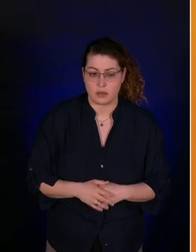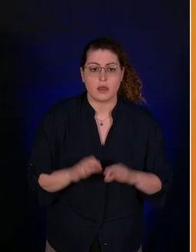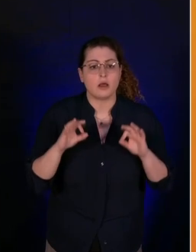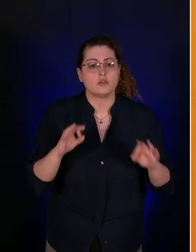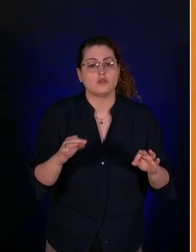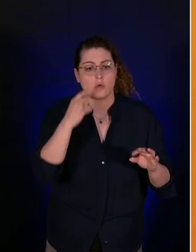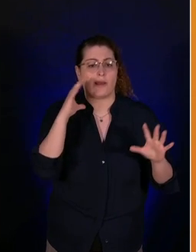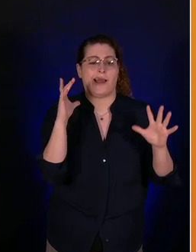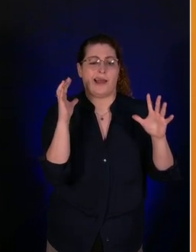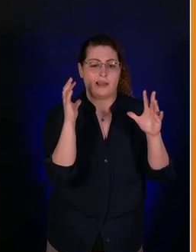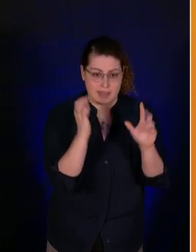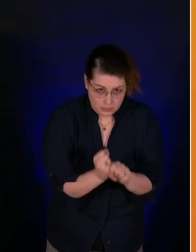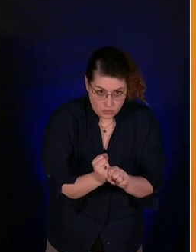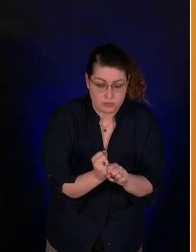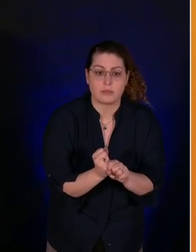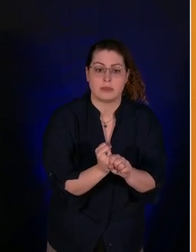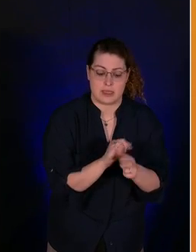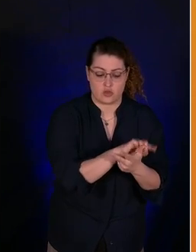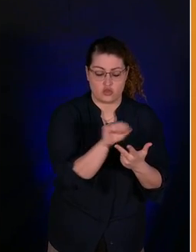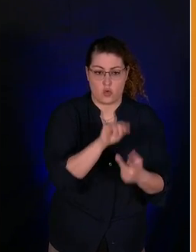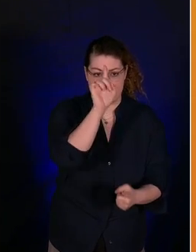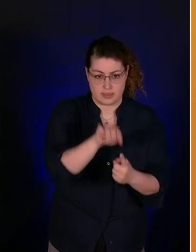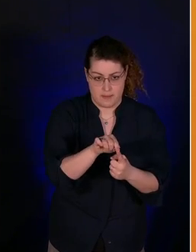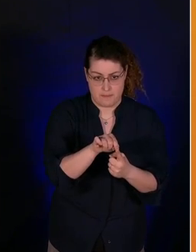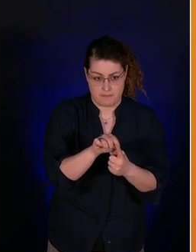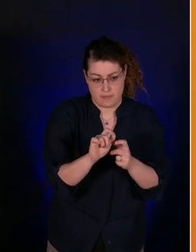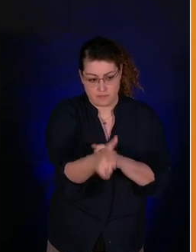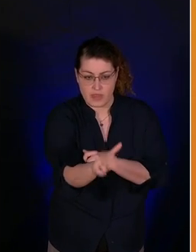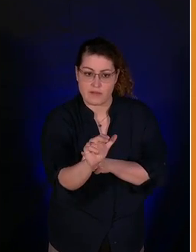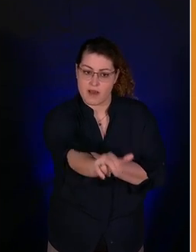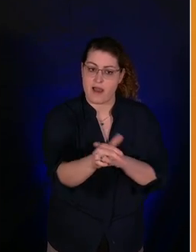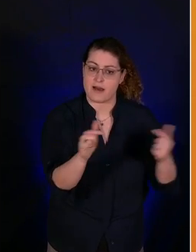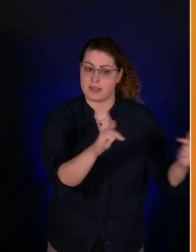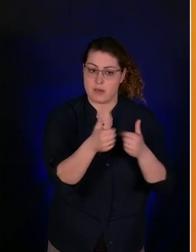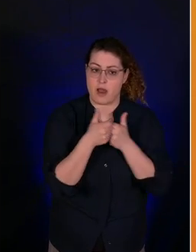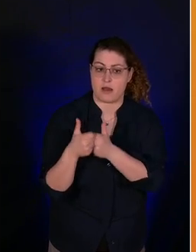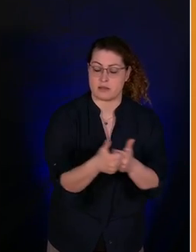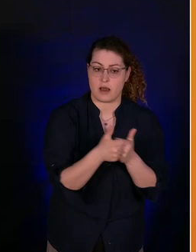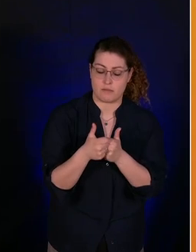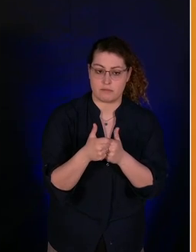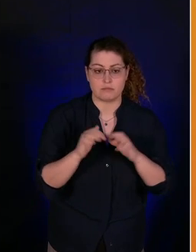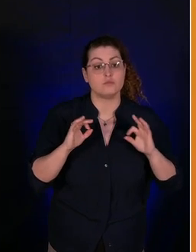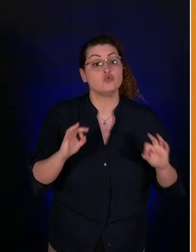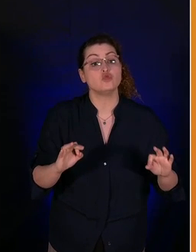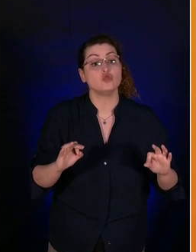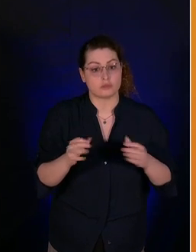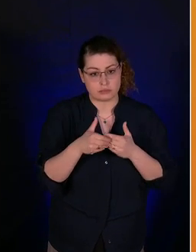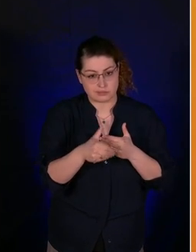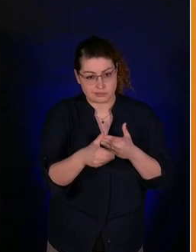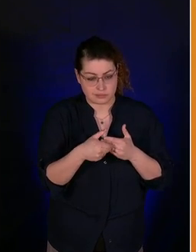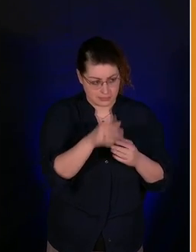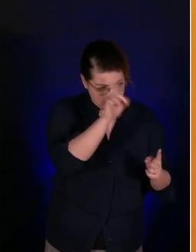brièvement résumé le contenu des trois thèmes soumis au débat. Ils seront bien évidemment abordés plus